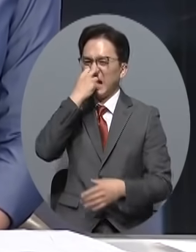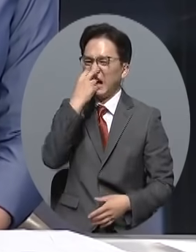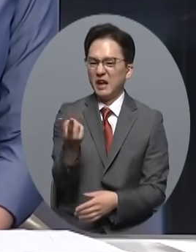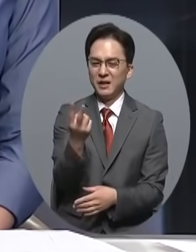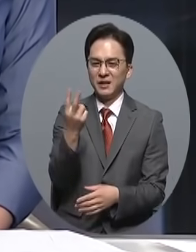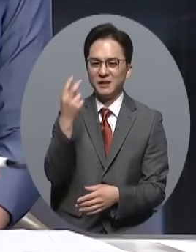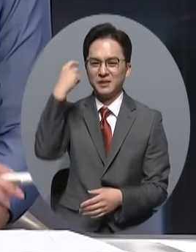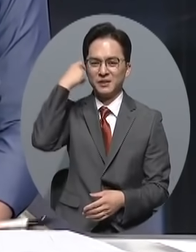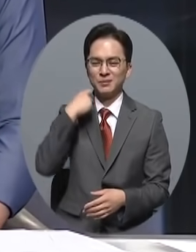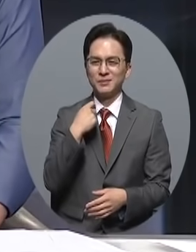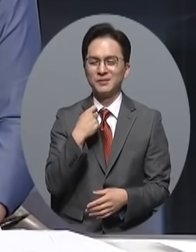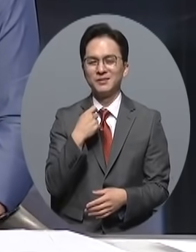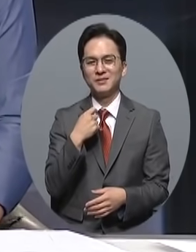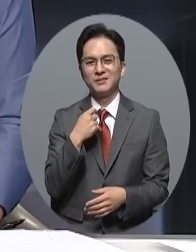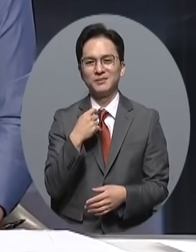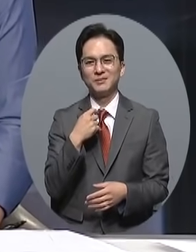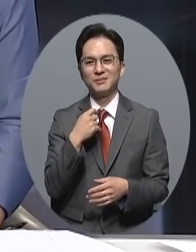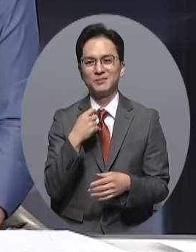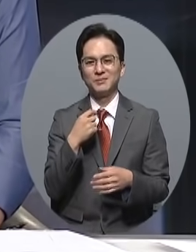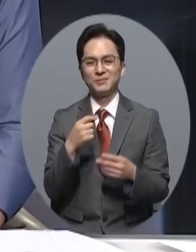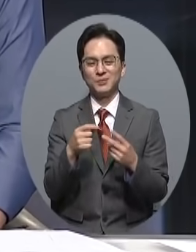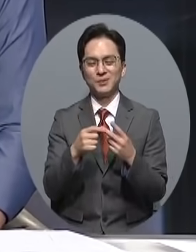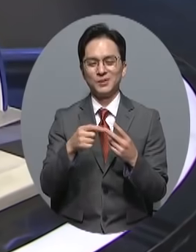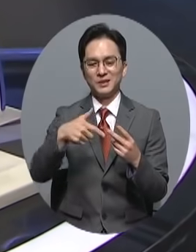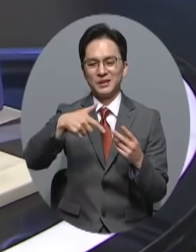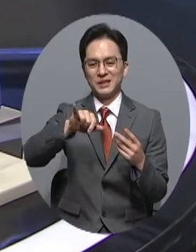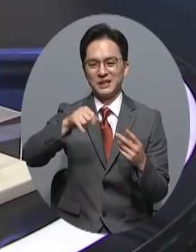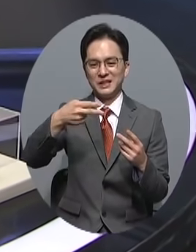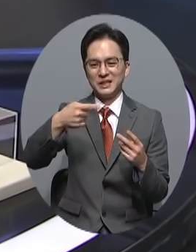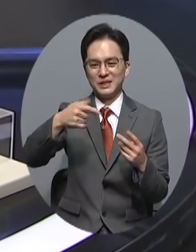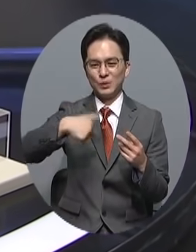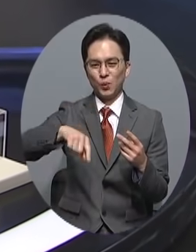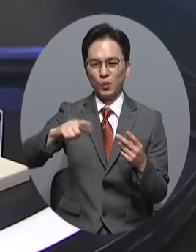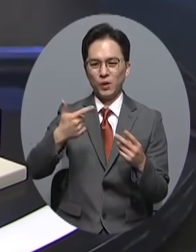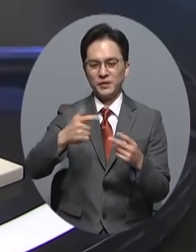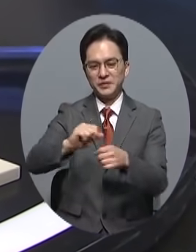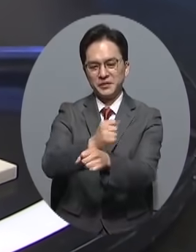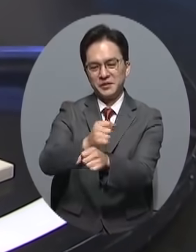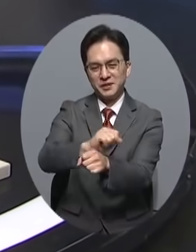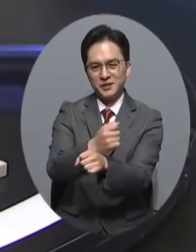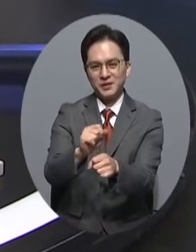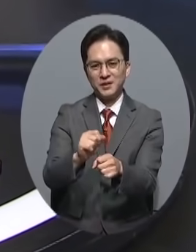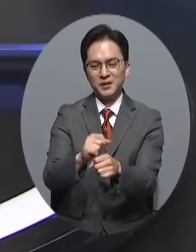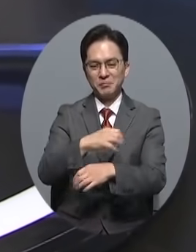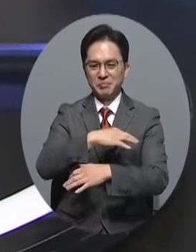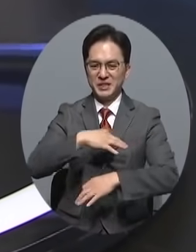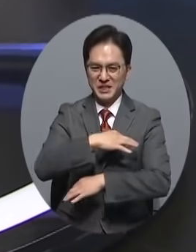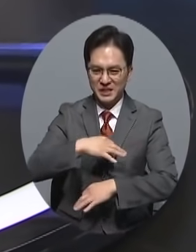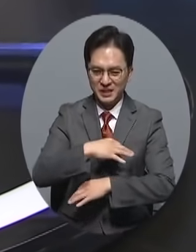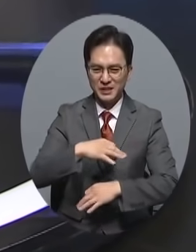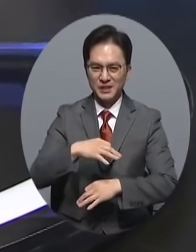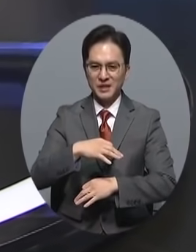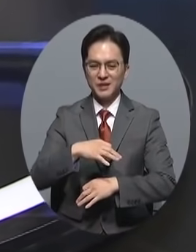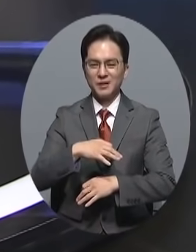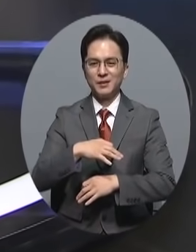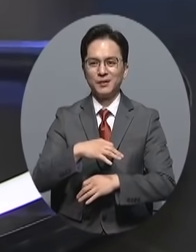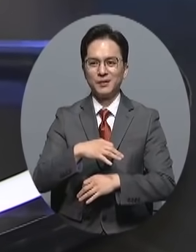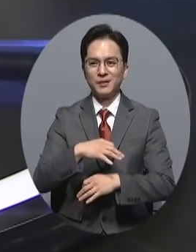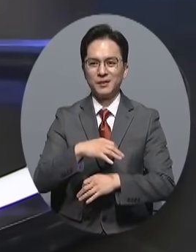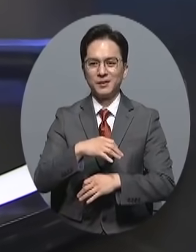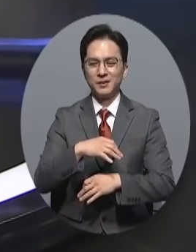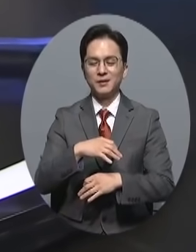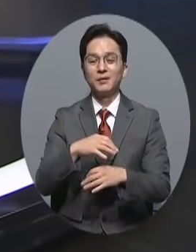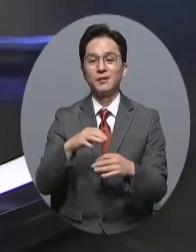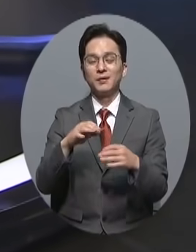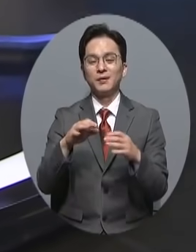기득권 세력의 뭐 카르텔이다. 뭐 이런 얘기들이 많이 있고 전형적인 부정 부패 사건이다. 이런 얘기도 많은데 이